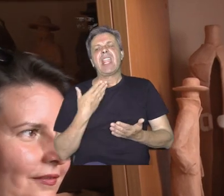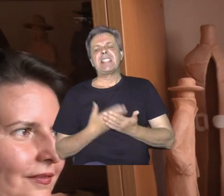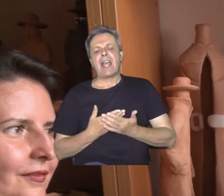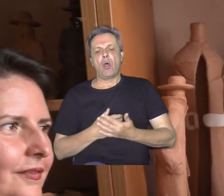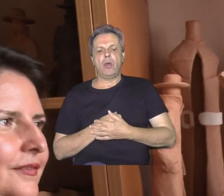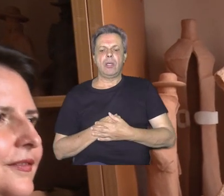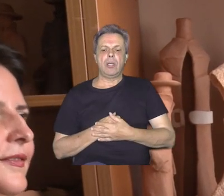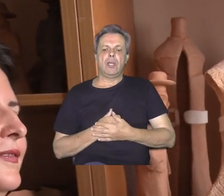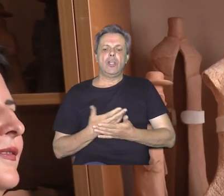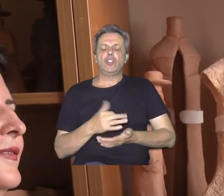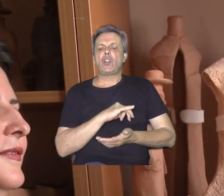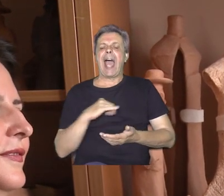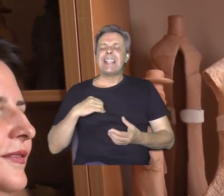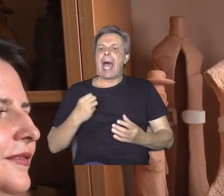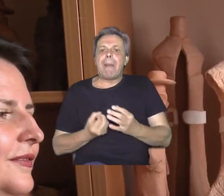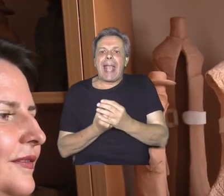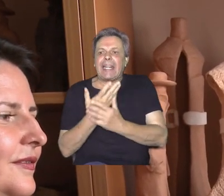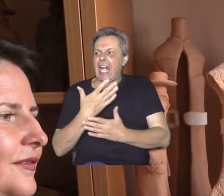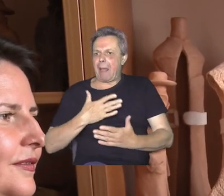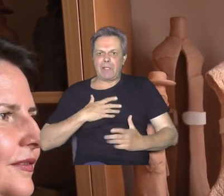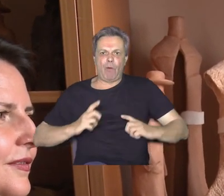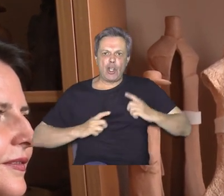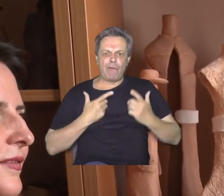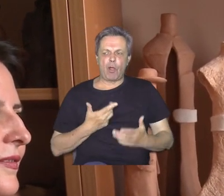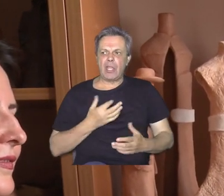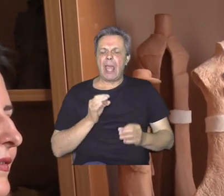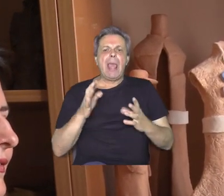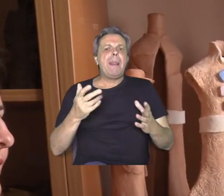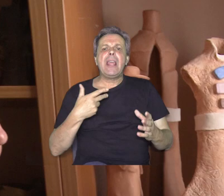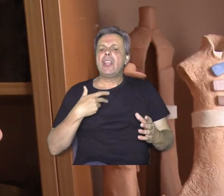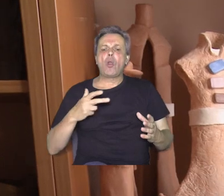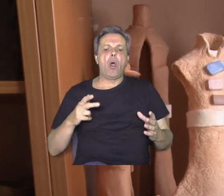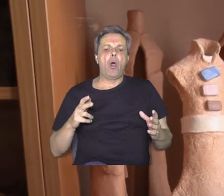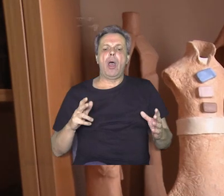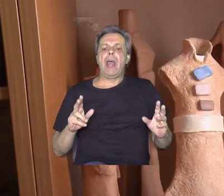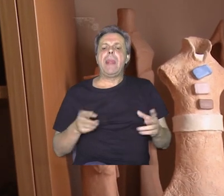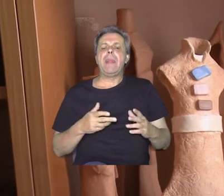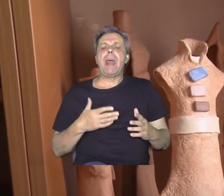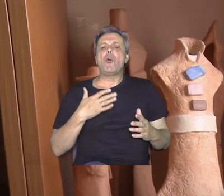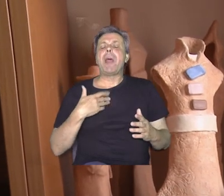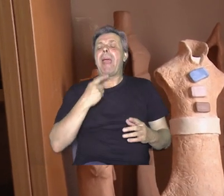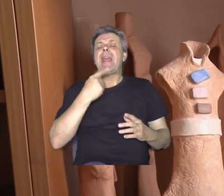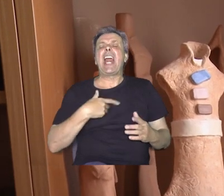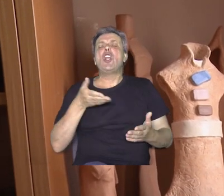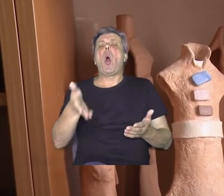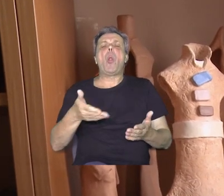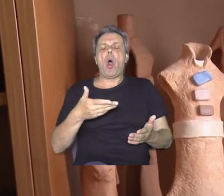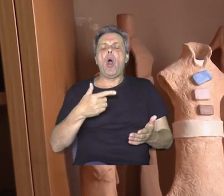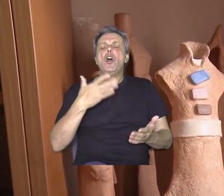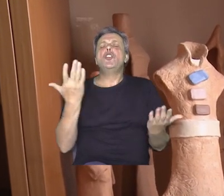zato što ja sama kreiram život i nitko mi ne nameće ono što ne